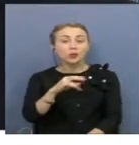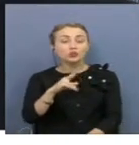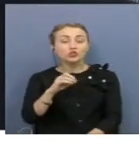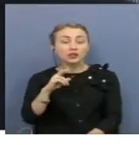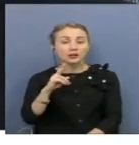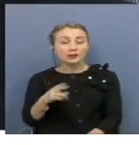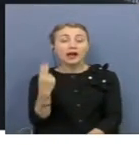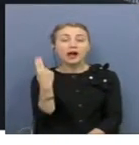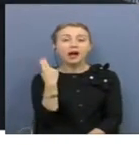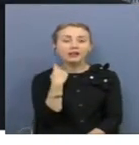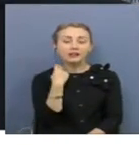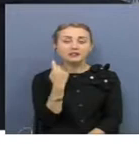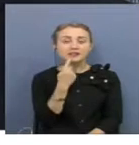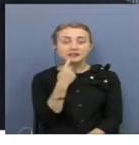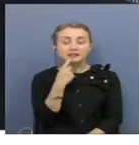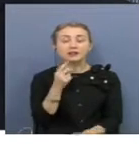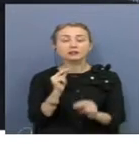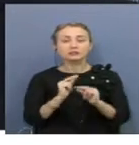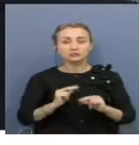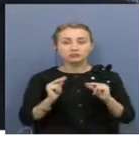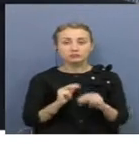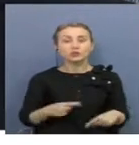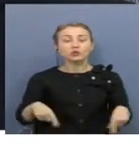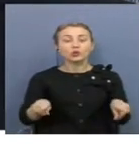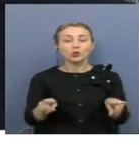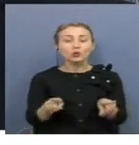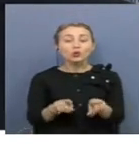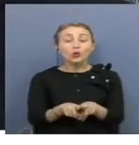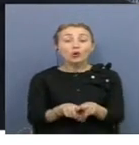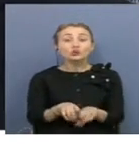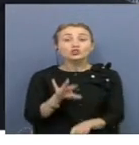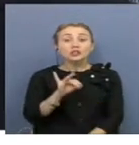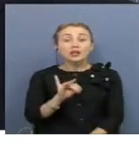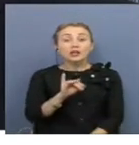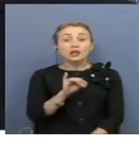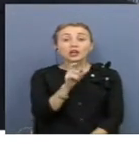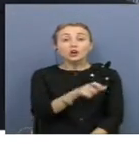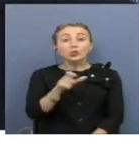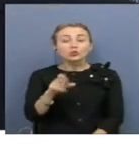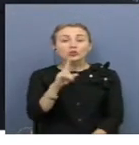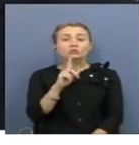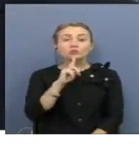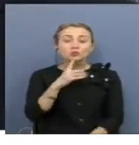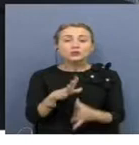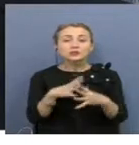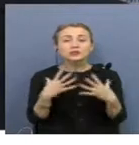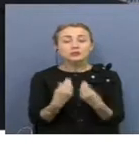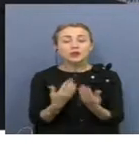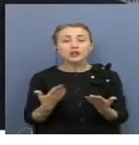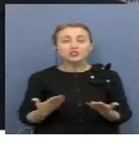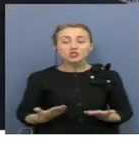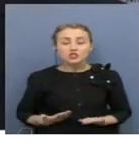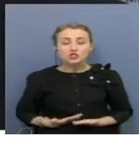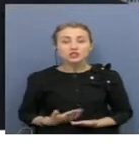прожигат үлкен бағдарламаға сол біздің ауданнан көптеген жастар қатынасып 12 жоба іске асырылды. 48